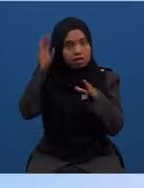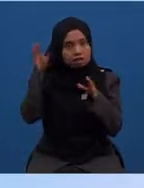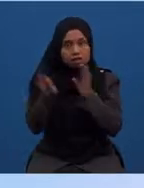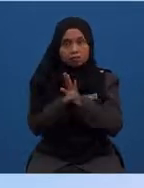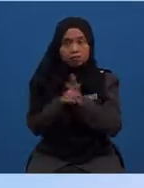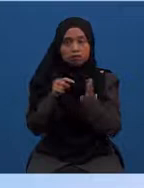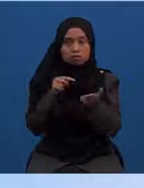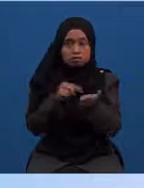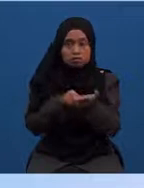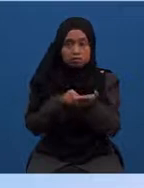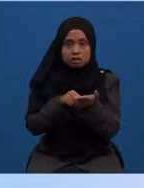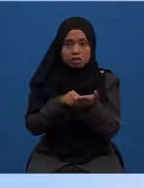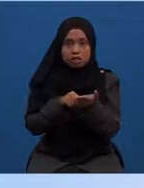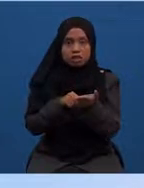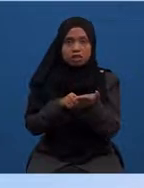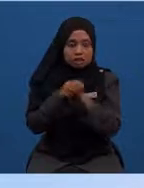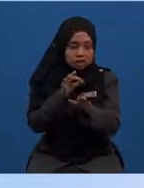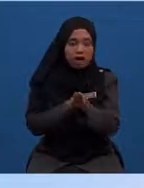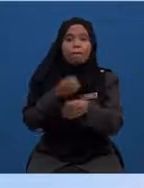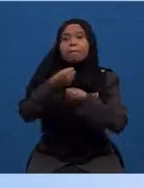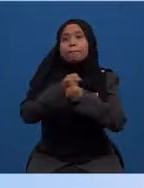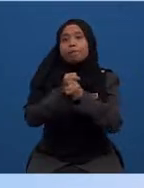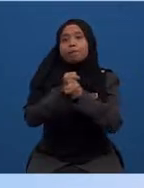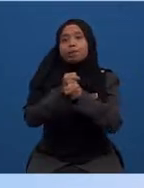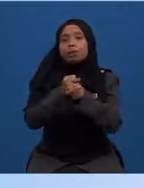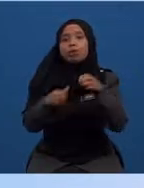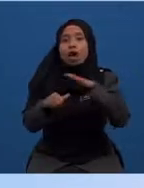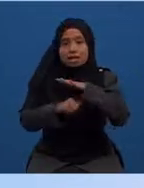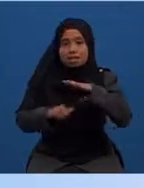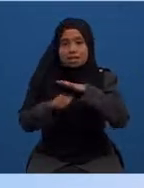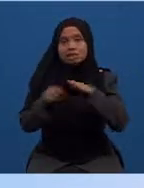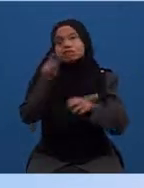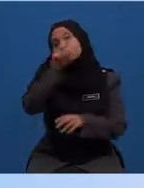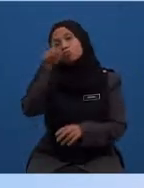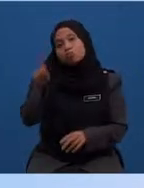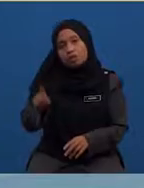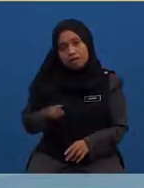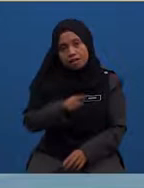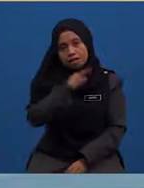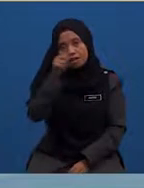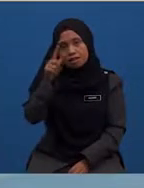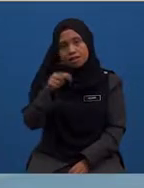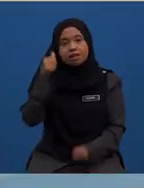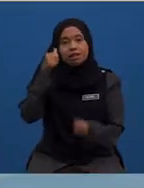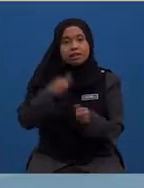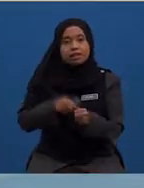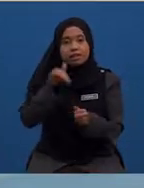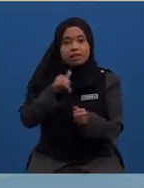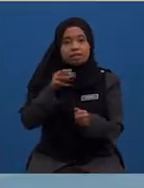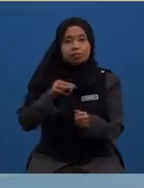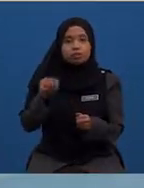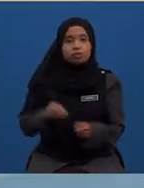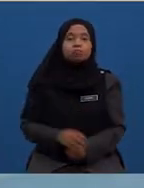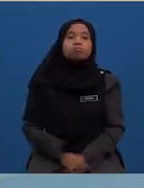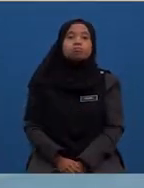tersebut, gambar muka jam adalah berbentuk asas bulatan. Ingat ya,